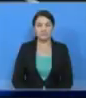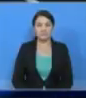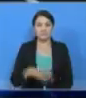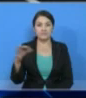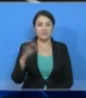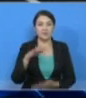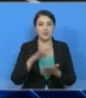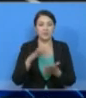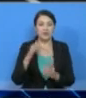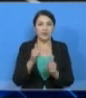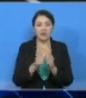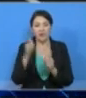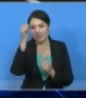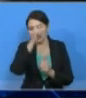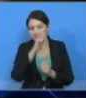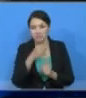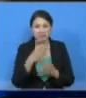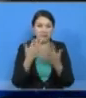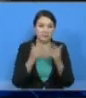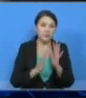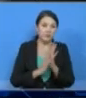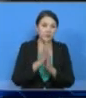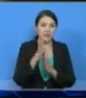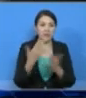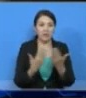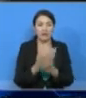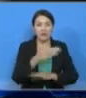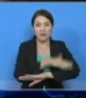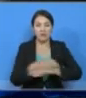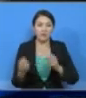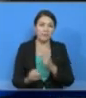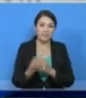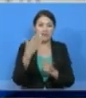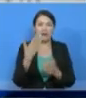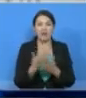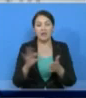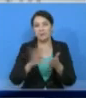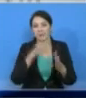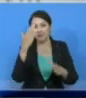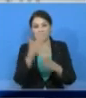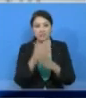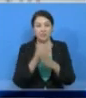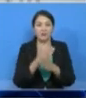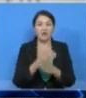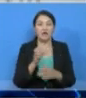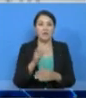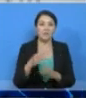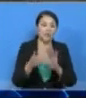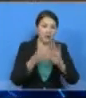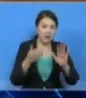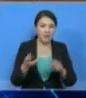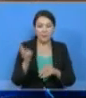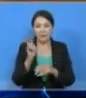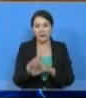Облыс орталығы жылтана үлкейіп келеді. Жаңа тұрғын алабы мен көшелер пайда болып жатыр. Жедел жәрдем коммуналдық қызмет мамандары шақыртумен